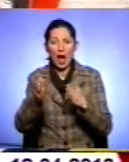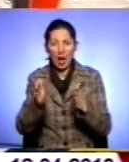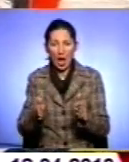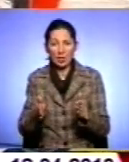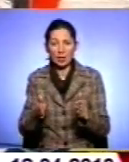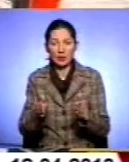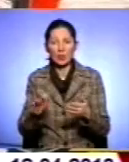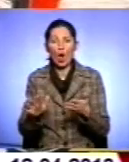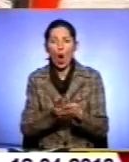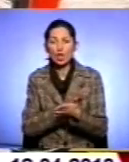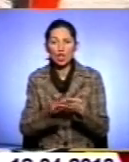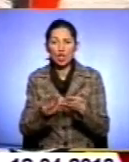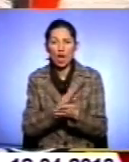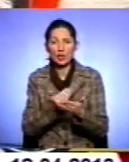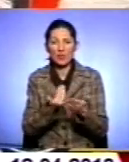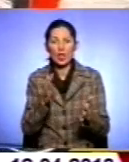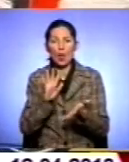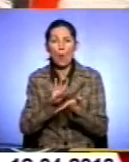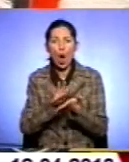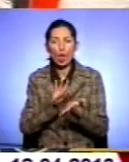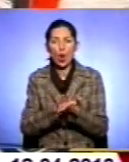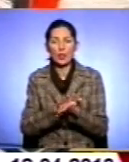карти очищаються від болота і пилу,